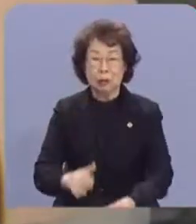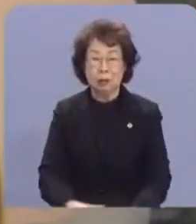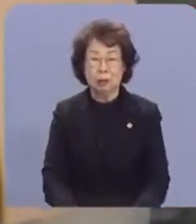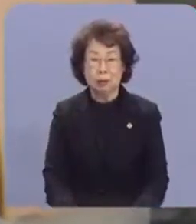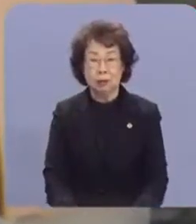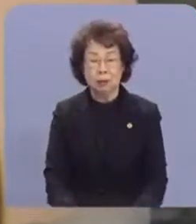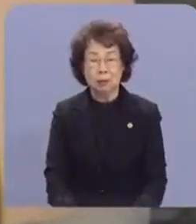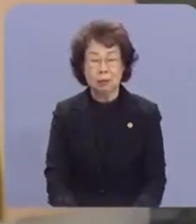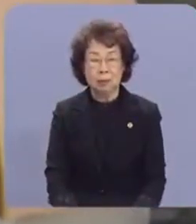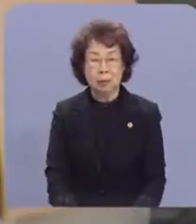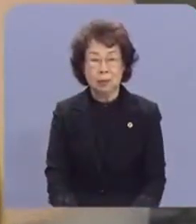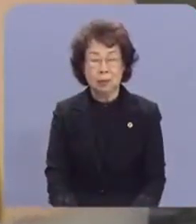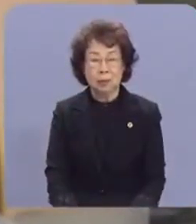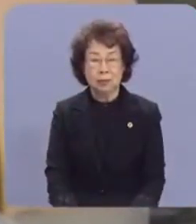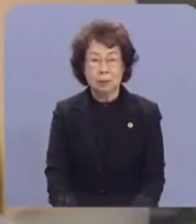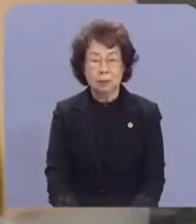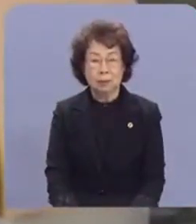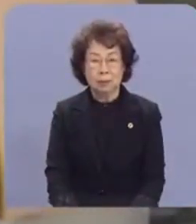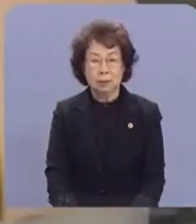KBS 뉴스 김영록입니다